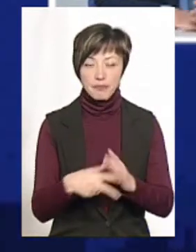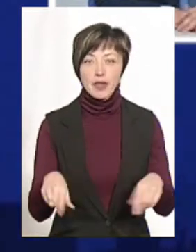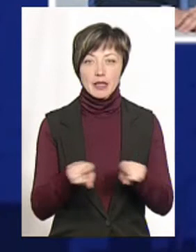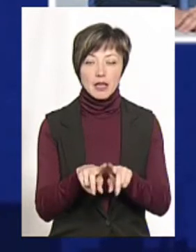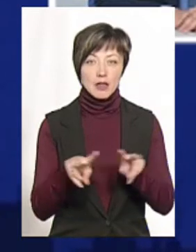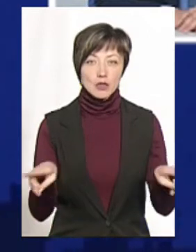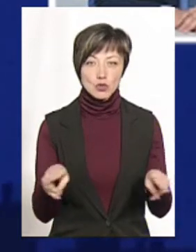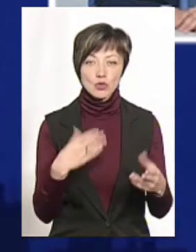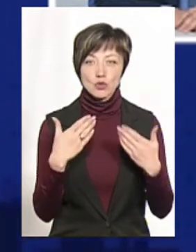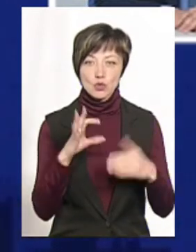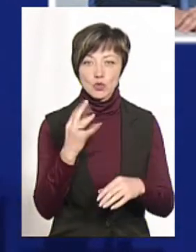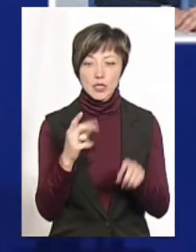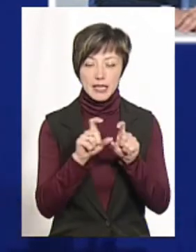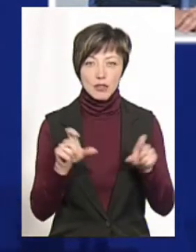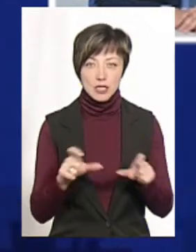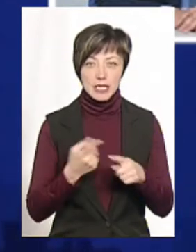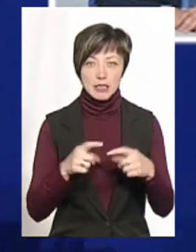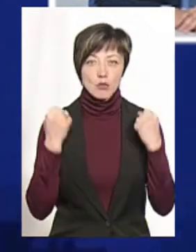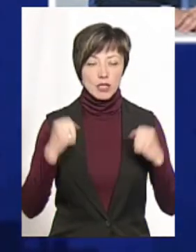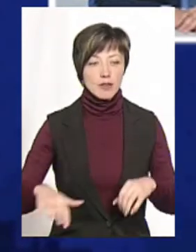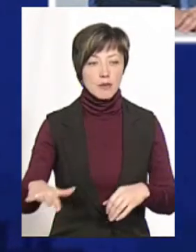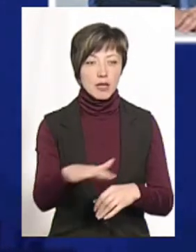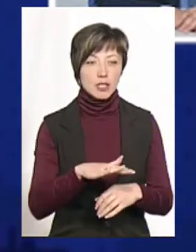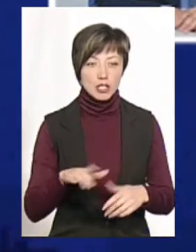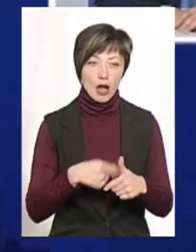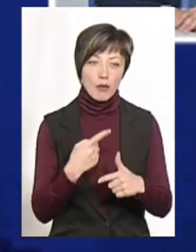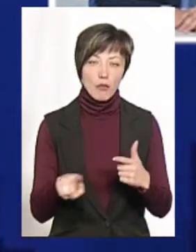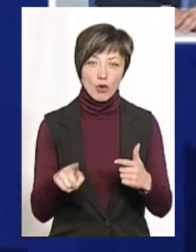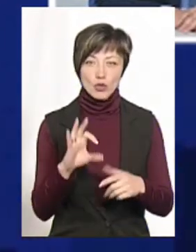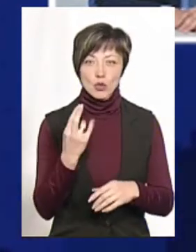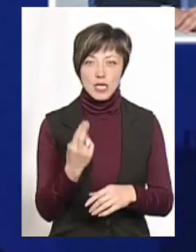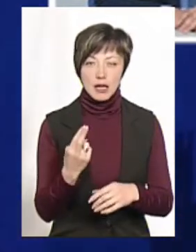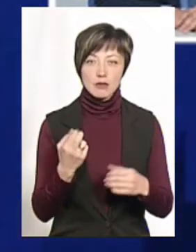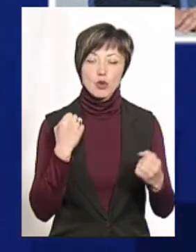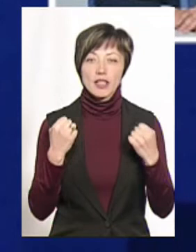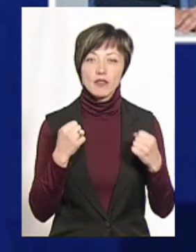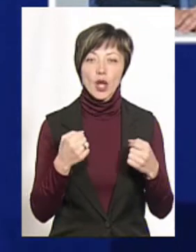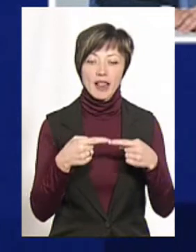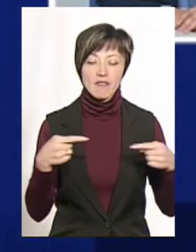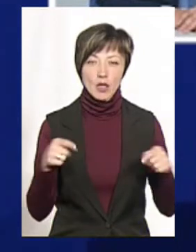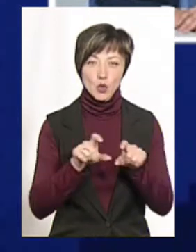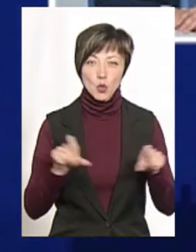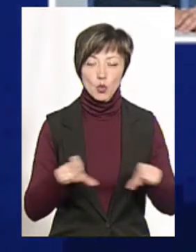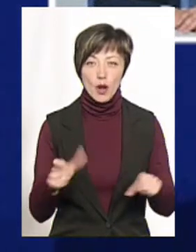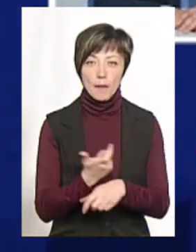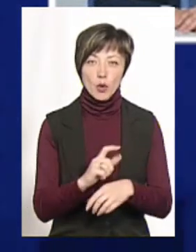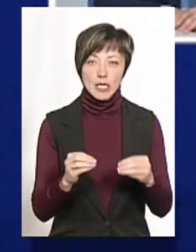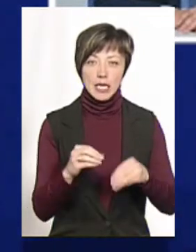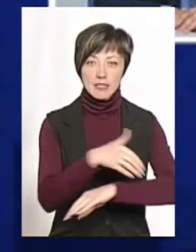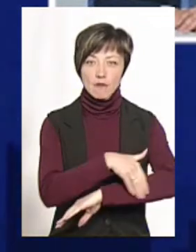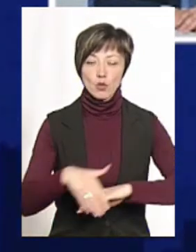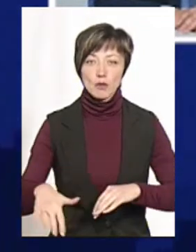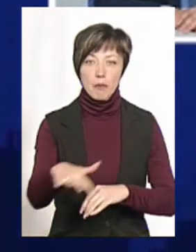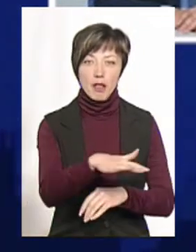те, що стосується об'єктів соціальної інфраструктури, це спортивні майданчики або об'єкти соціальної спортивної інфраструктури. Понад 10